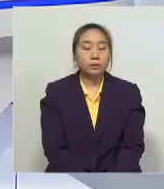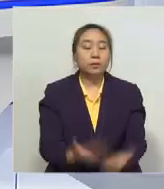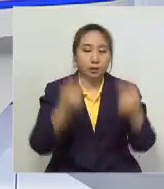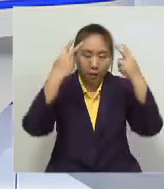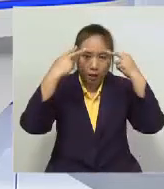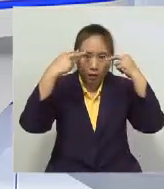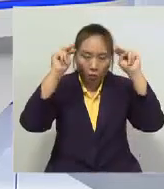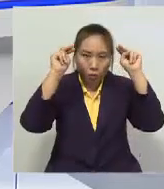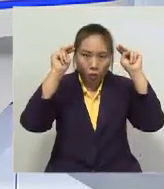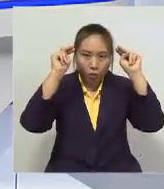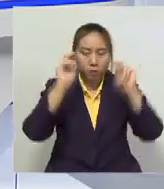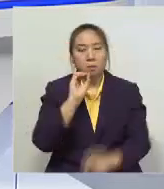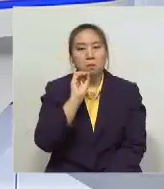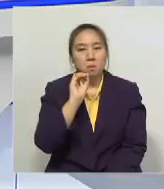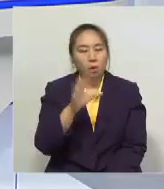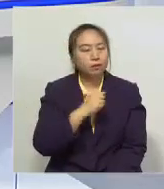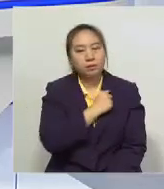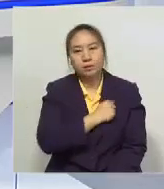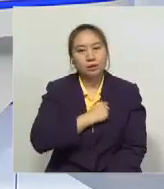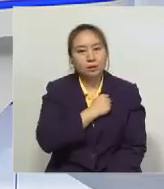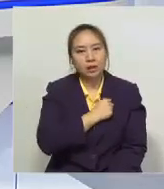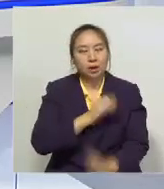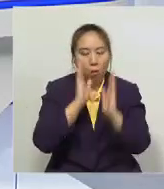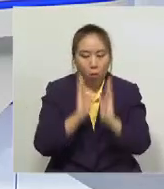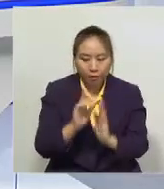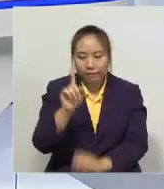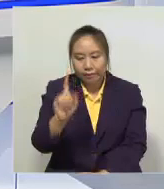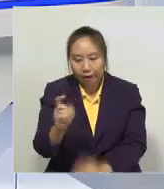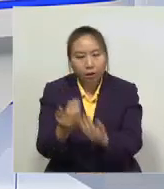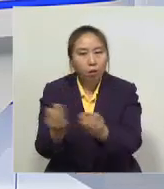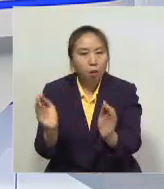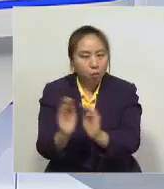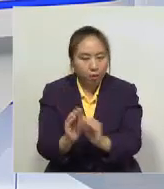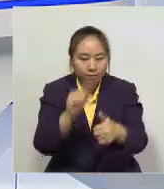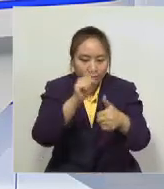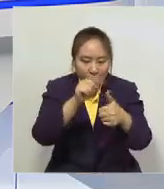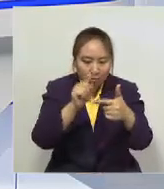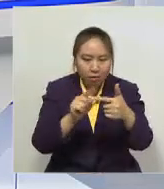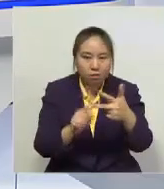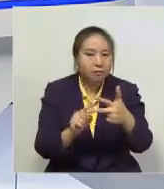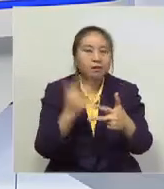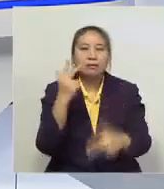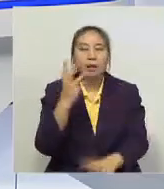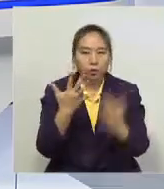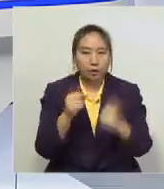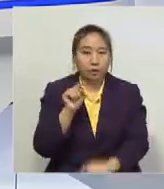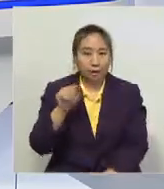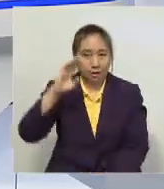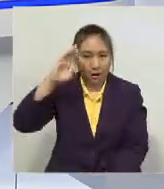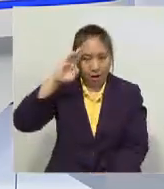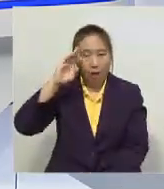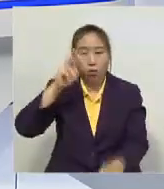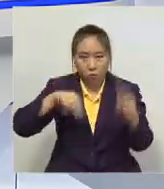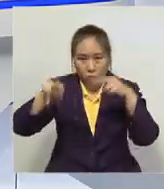ขณะที่ท่านนายกรัฐมนตรีนะครับแสดงความเสียใจต่อผู้สูญเสียและครอบครัวทั้ง3เหตุการณ์ตอนนี้สั่งทางกองทัพนะครับดูแล